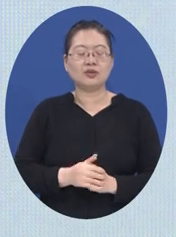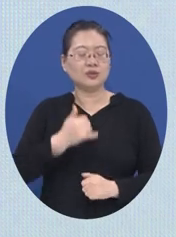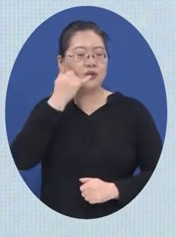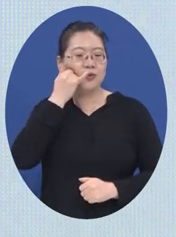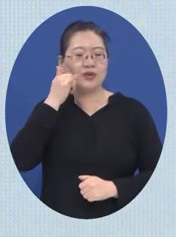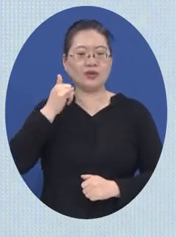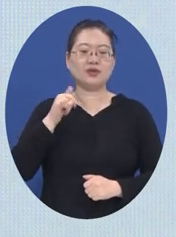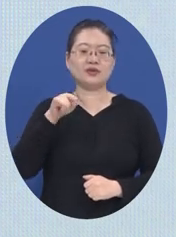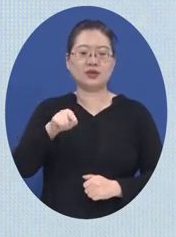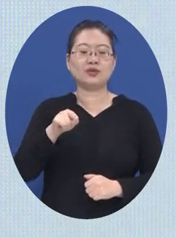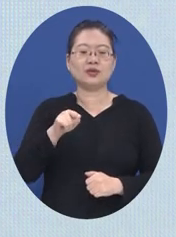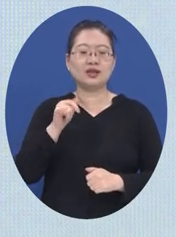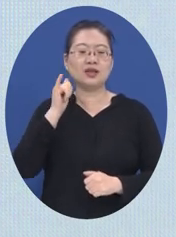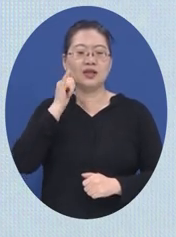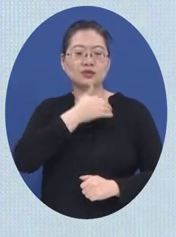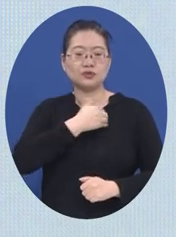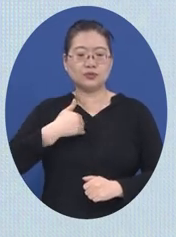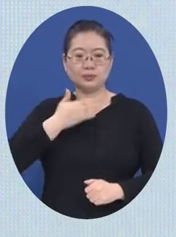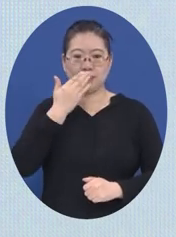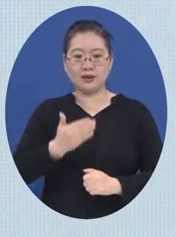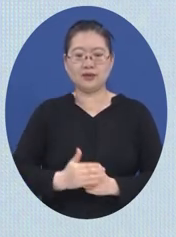번을 이용하면 됩니다